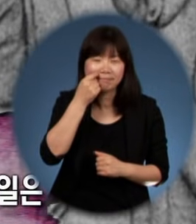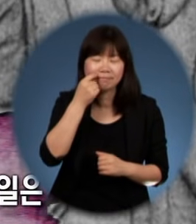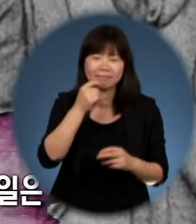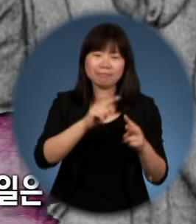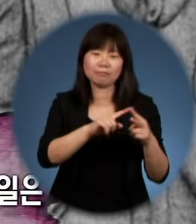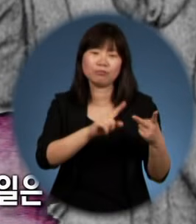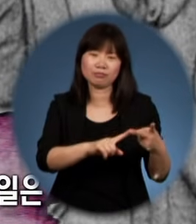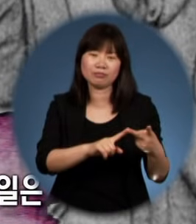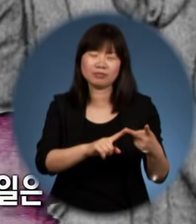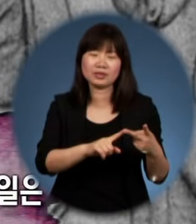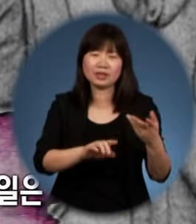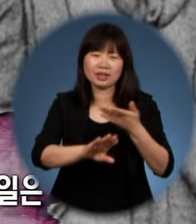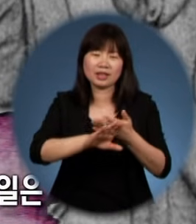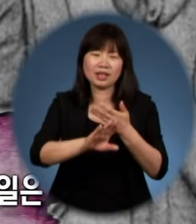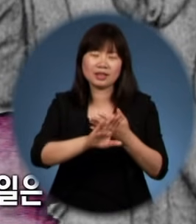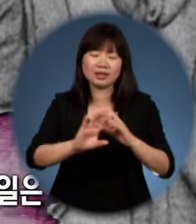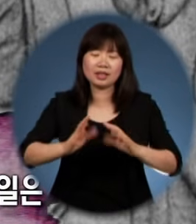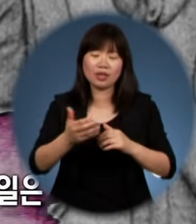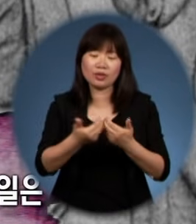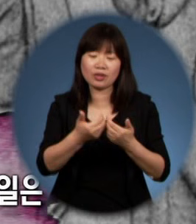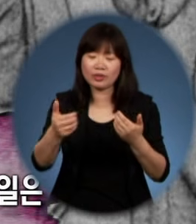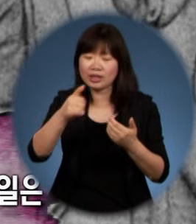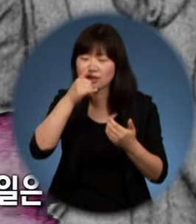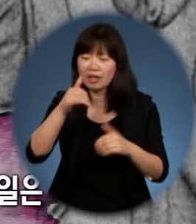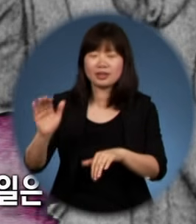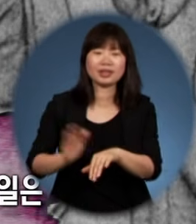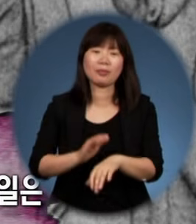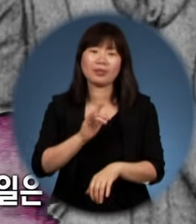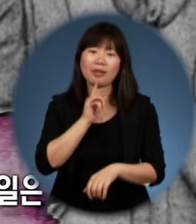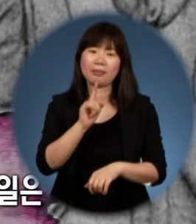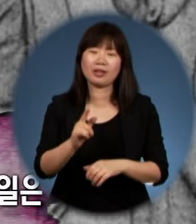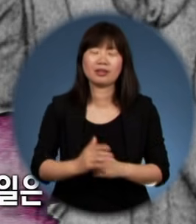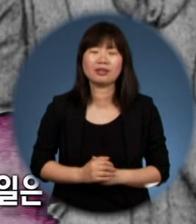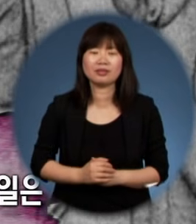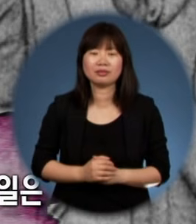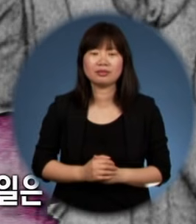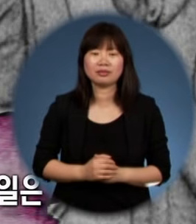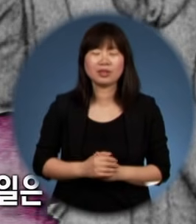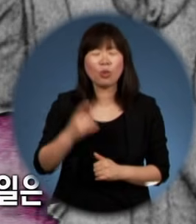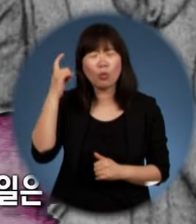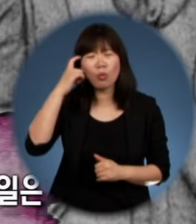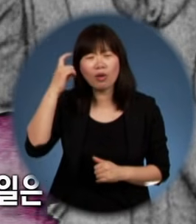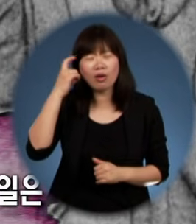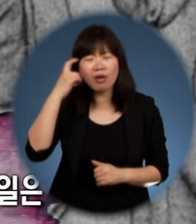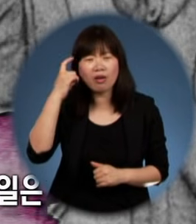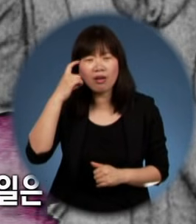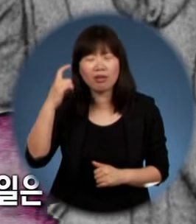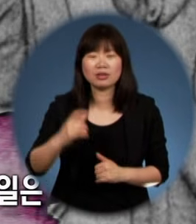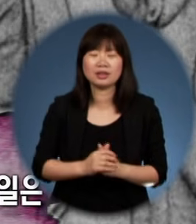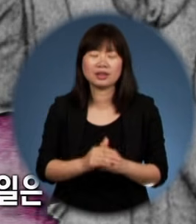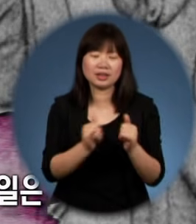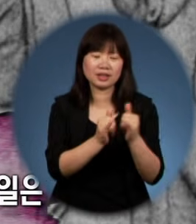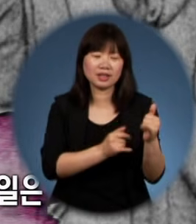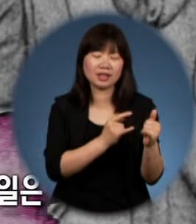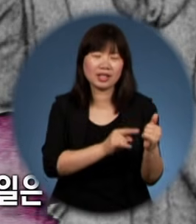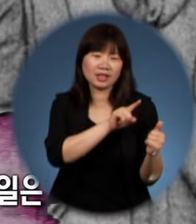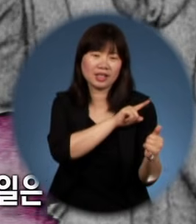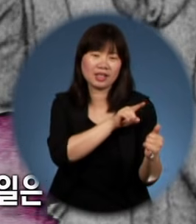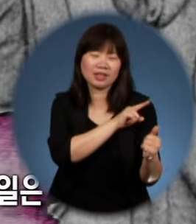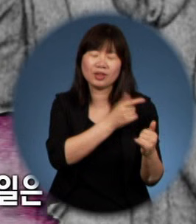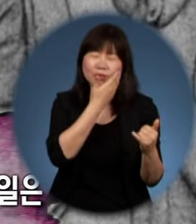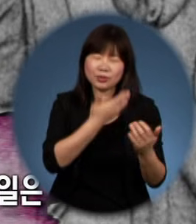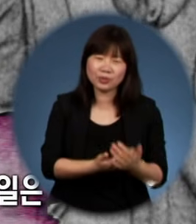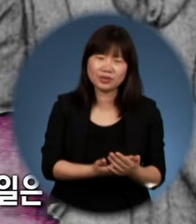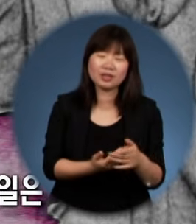던가 다음으로 떠나 버리는 것은 잘못된 것이라는 것입니다 왜 인간에게 가장 소중한